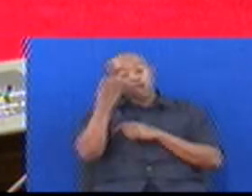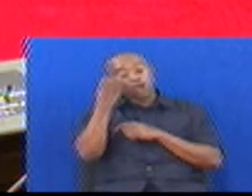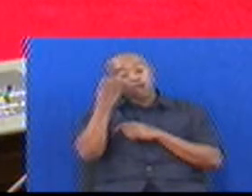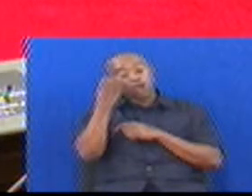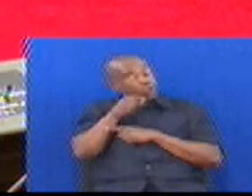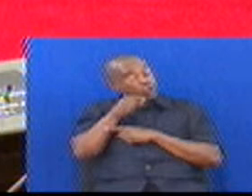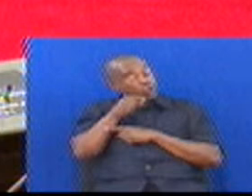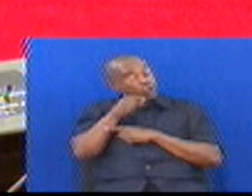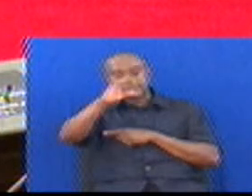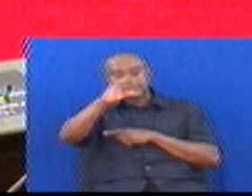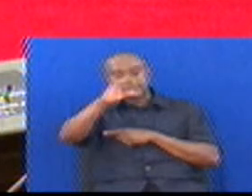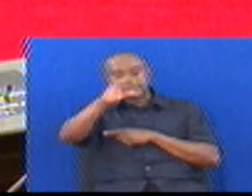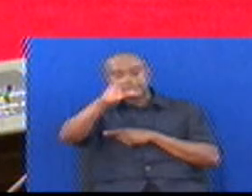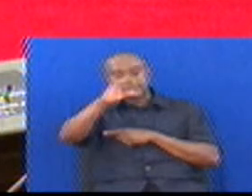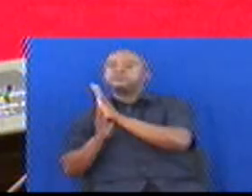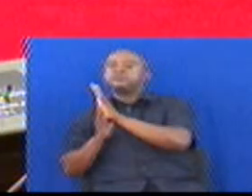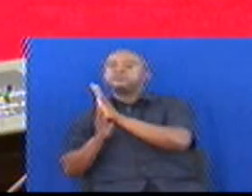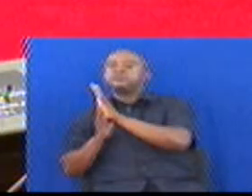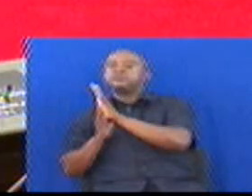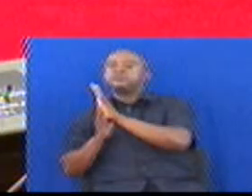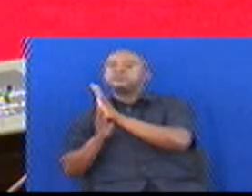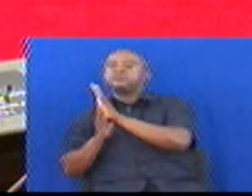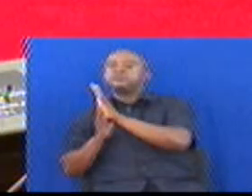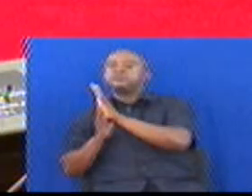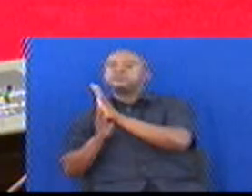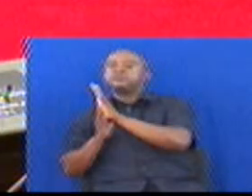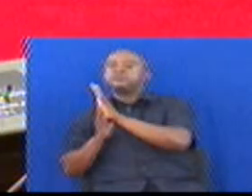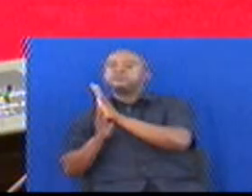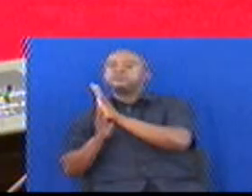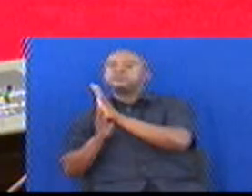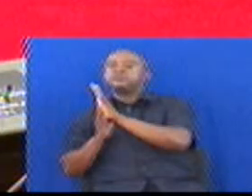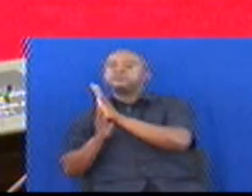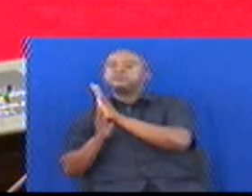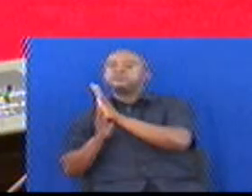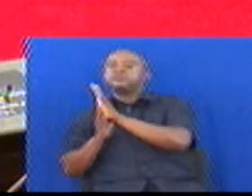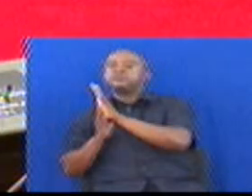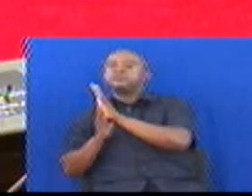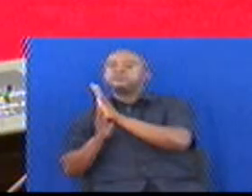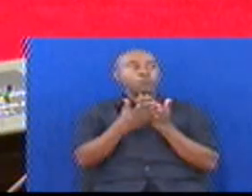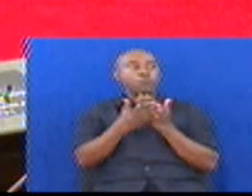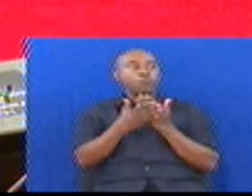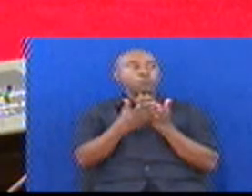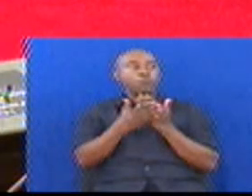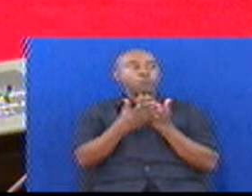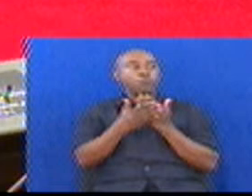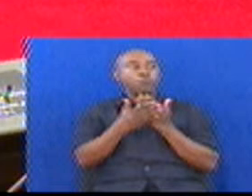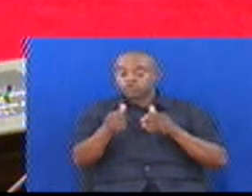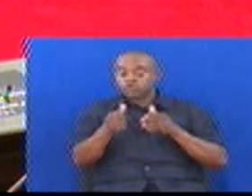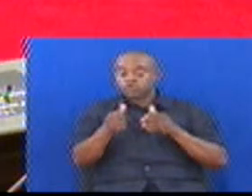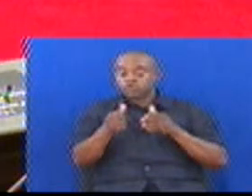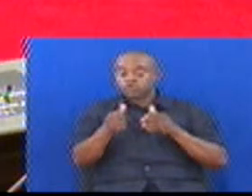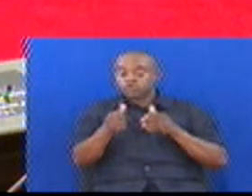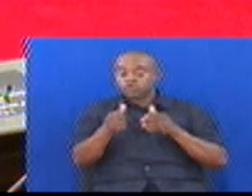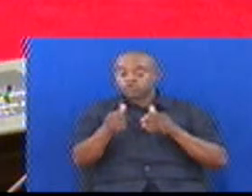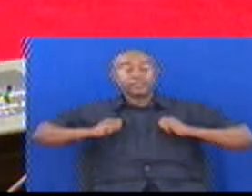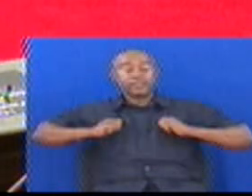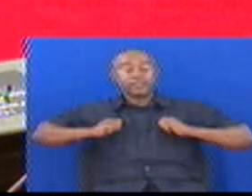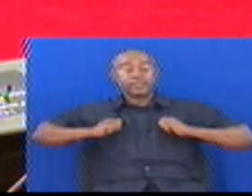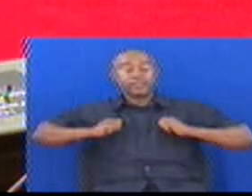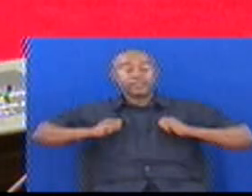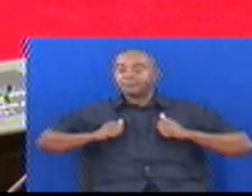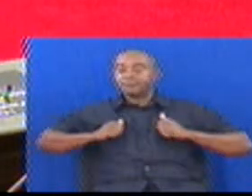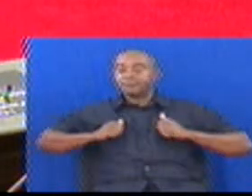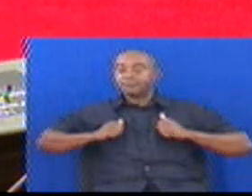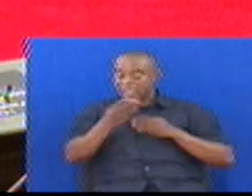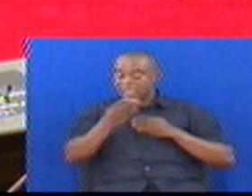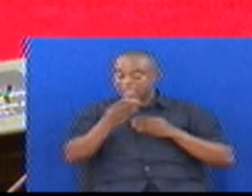wa COVID-19. Lakini vile vile, nchi ambazo uchumi wao unategemea zaidi utalii na zile